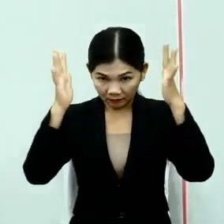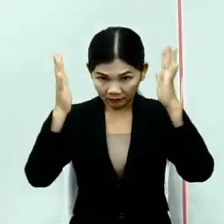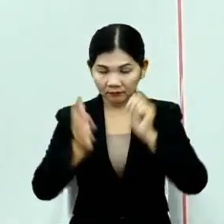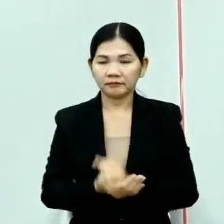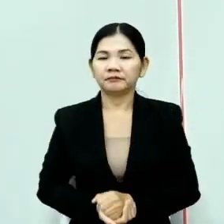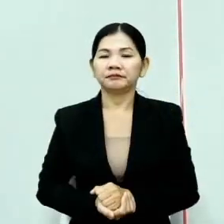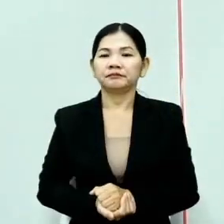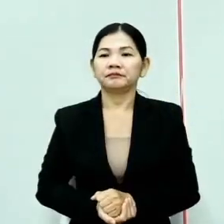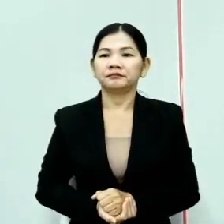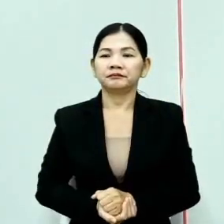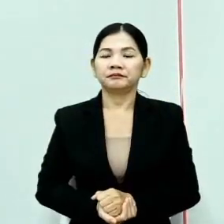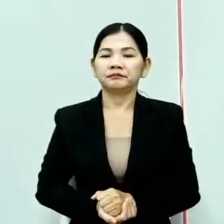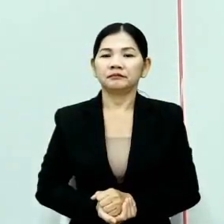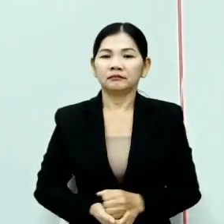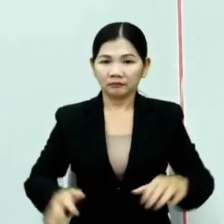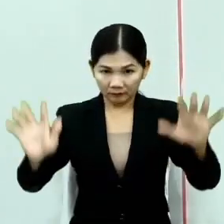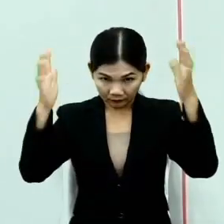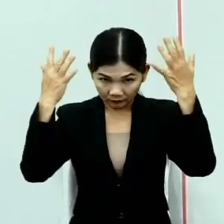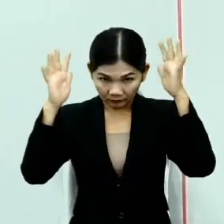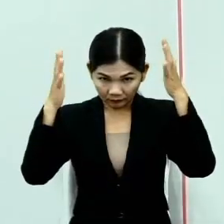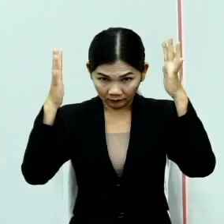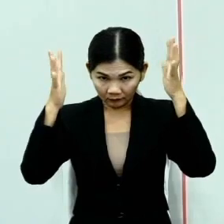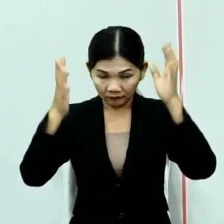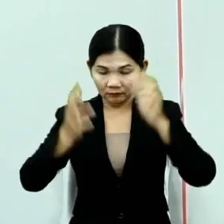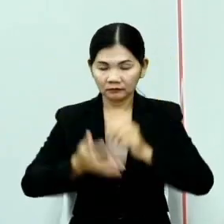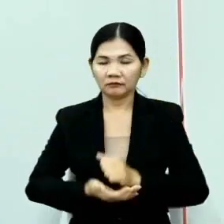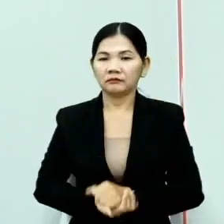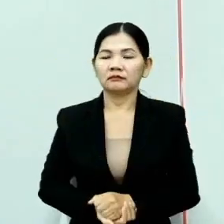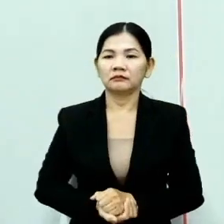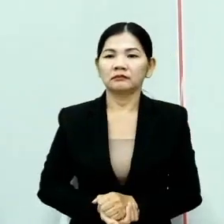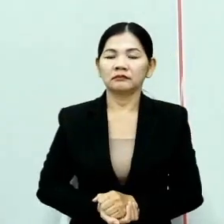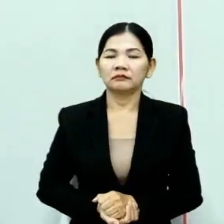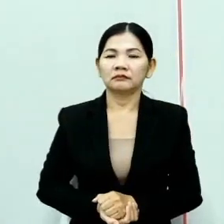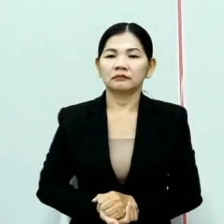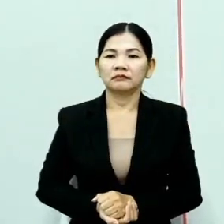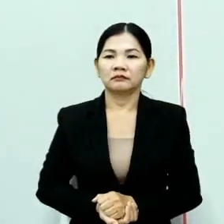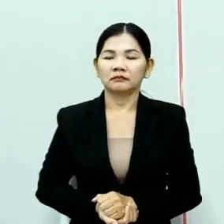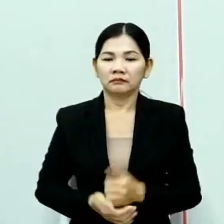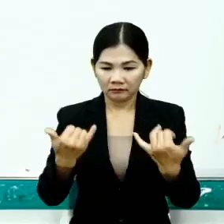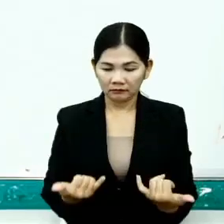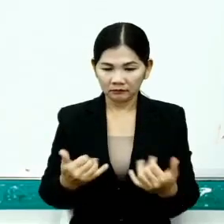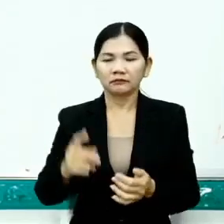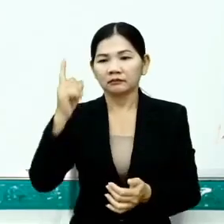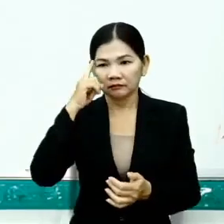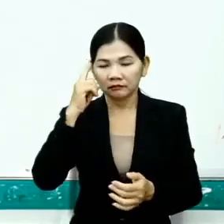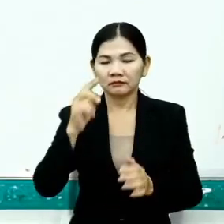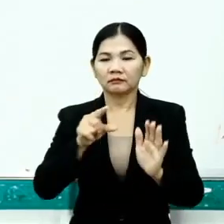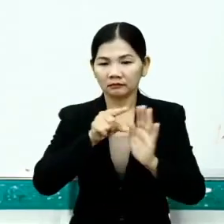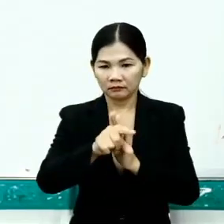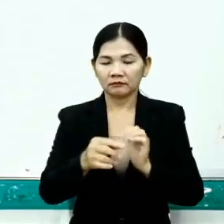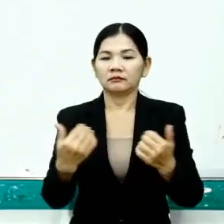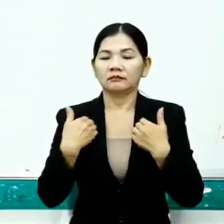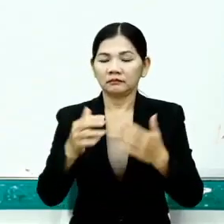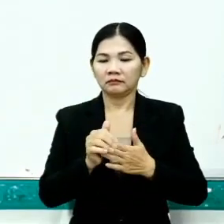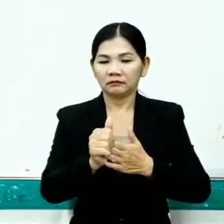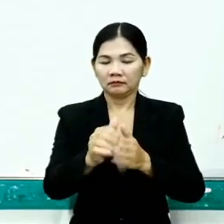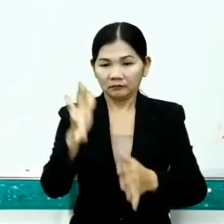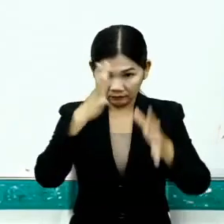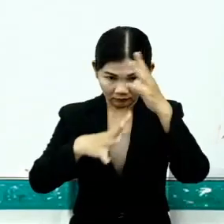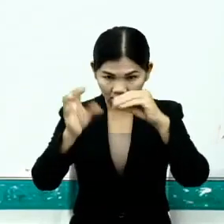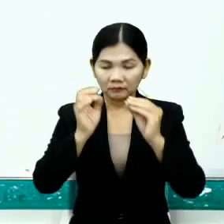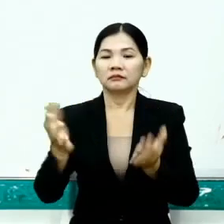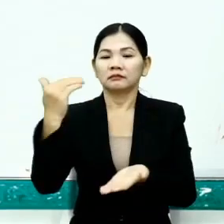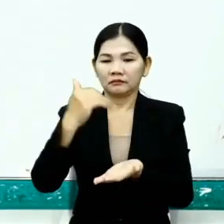đón. Bị đón. Chà, giáng thay nít con bạn đang chùm lòng trường hóa cư nẹ cổ nông con riêng xa